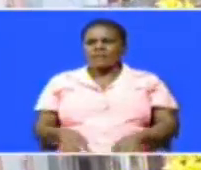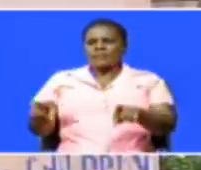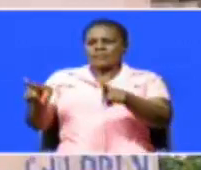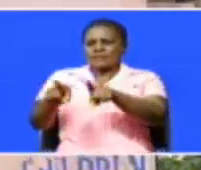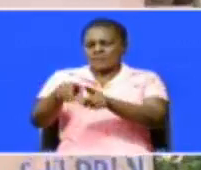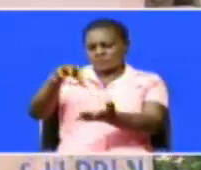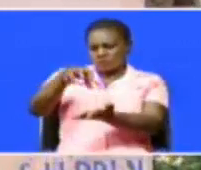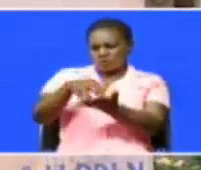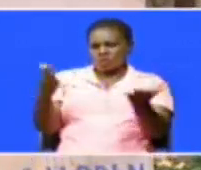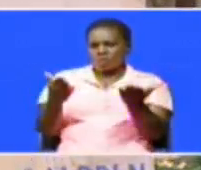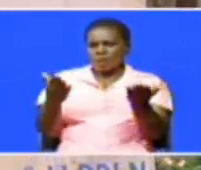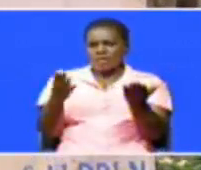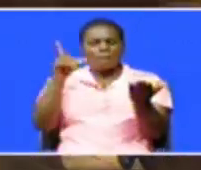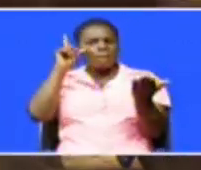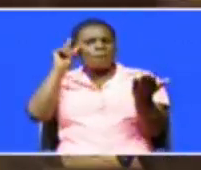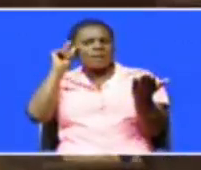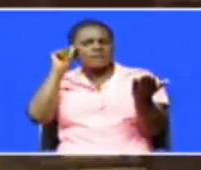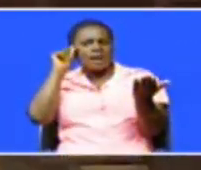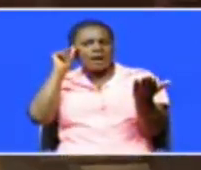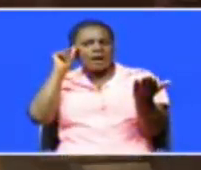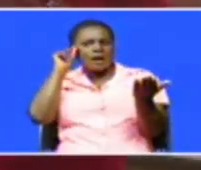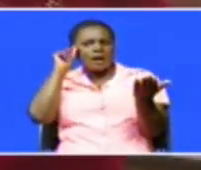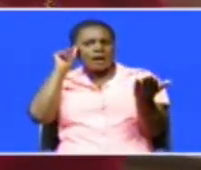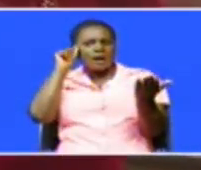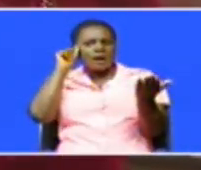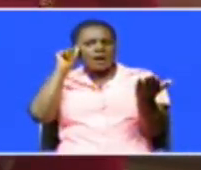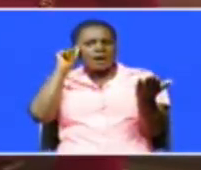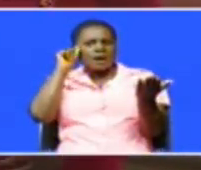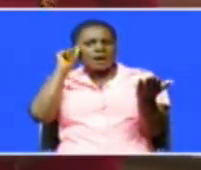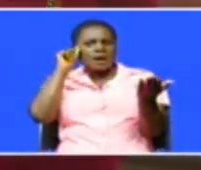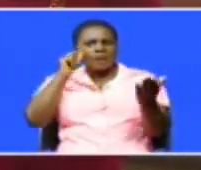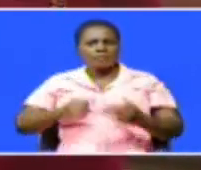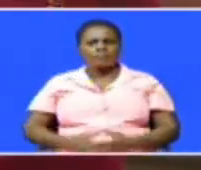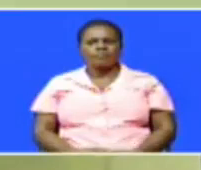ilikuwa hiyo hiyo katika kaunti za Mombasa, mjini na vitongojini,